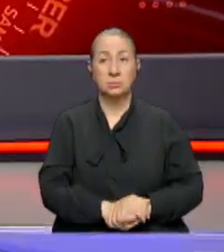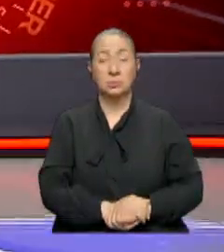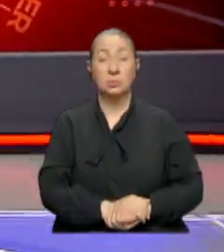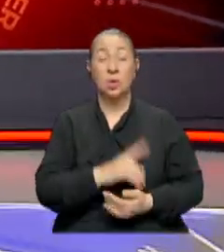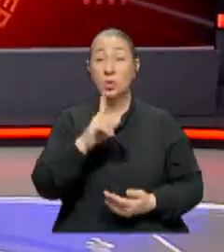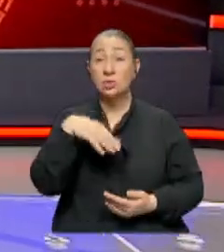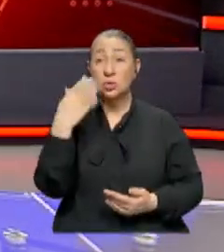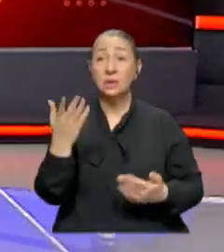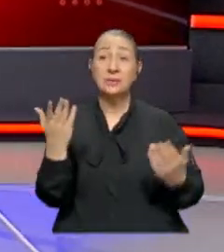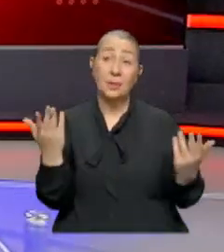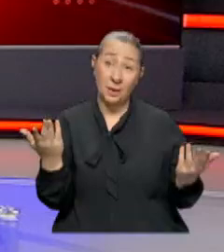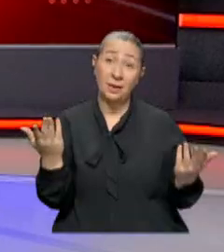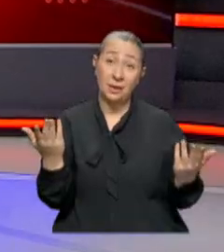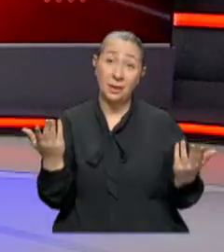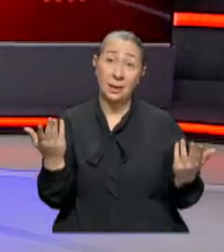Ondan sonra tabii